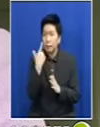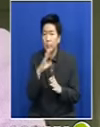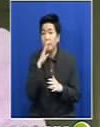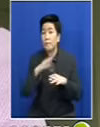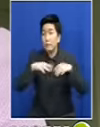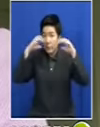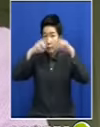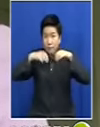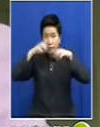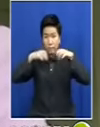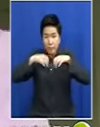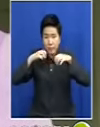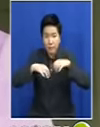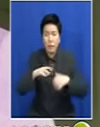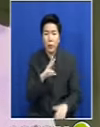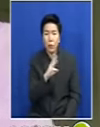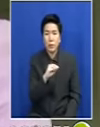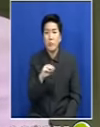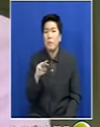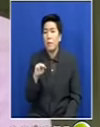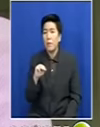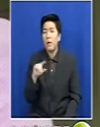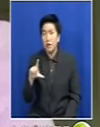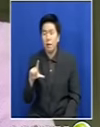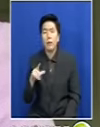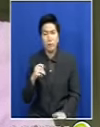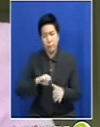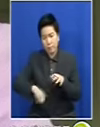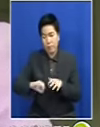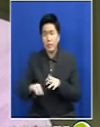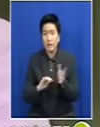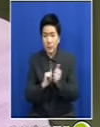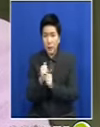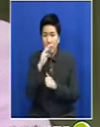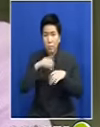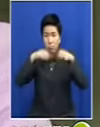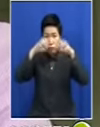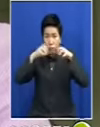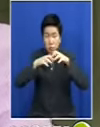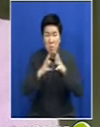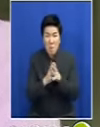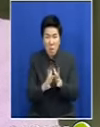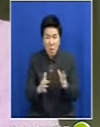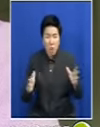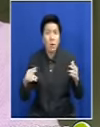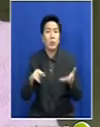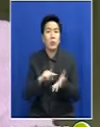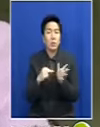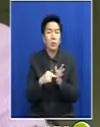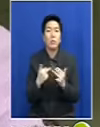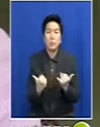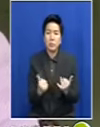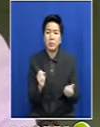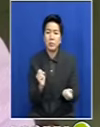นต่ำกว่า60มิลเนี่ยระบายทันถ้าเกิน60มิลระบายไม่ทันเพราะฉะนั้นเมื่อตกมาร้อยกว่ามิลในหลายๆพื้นที่ของกรุงเทพมหาน